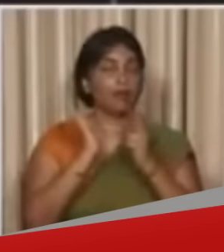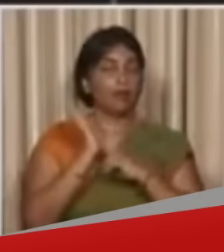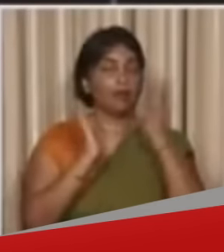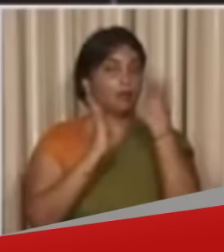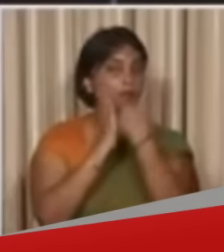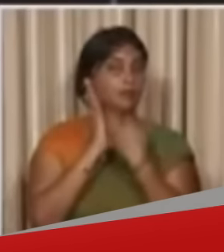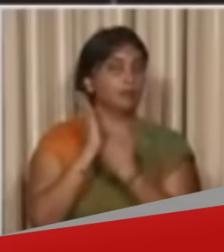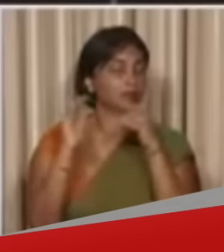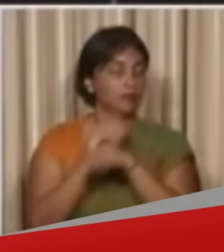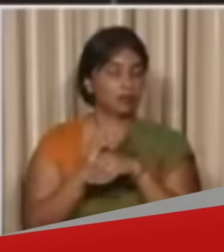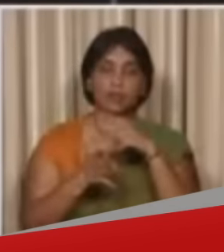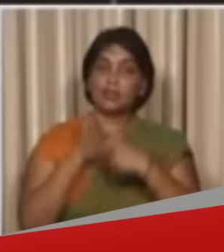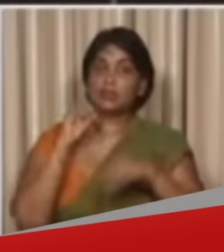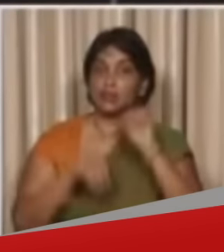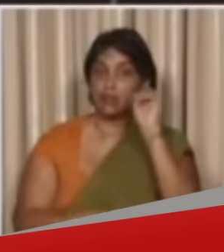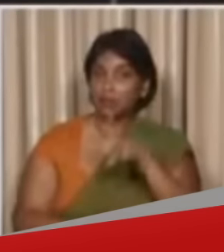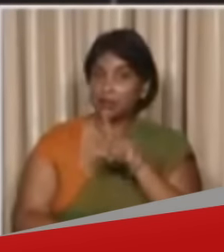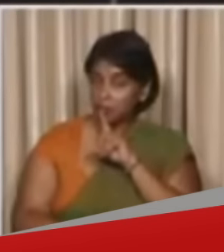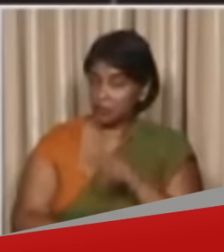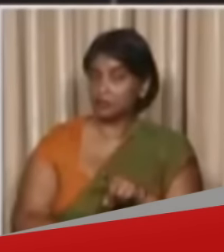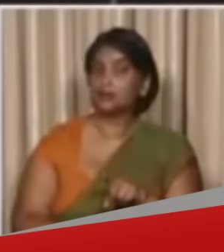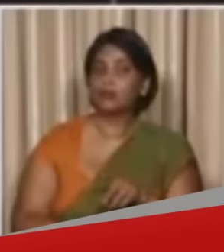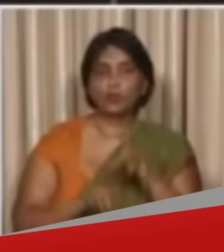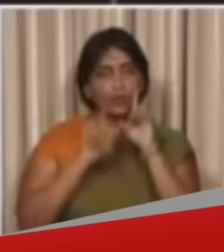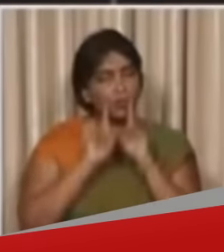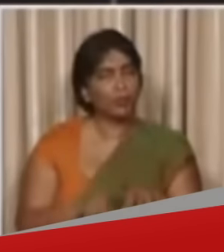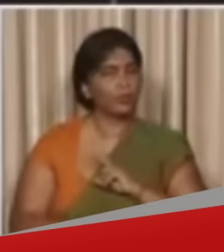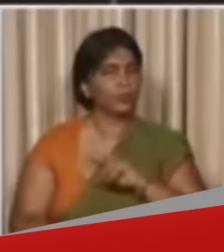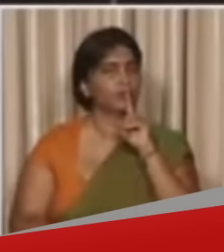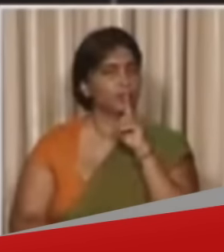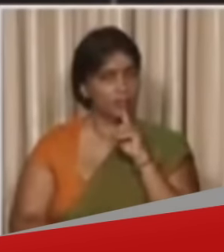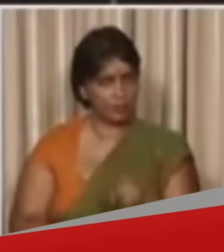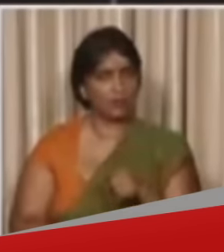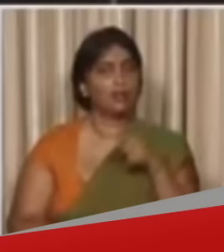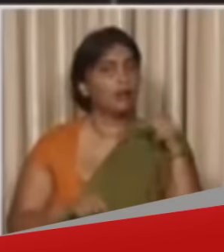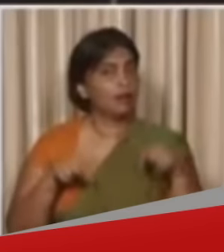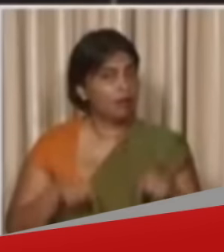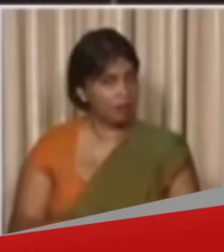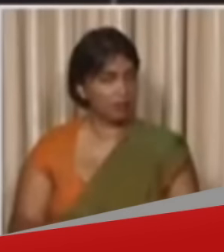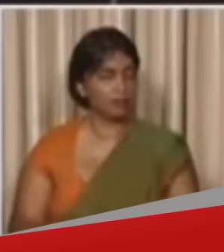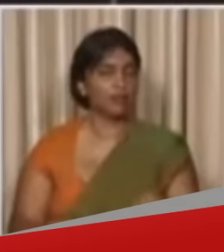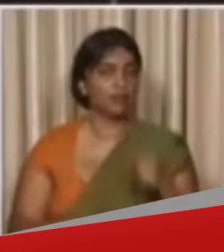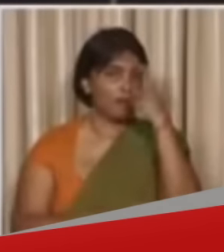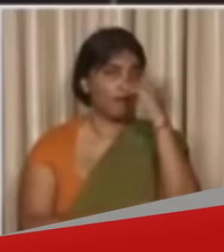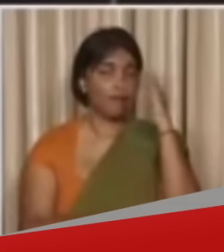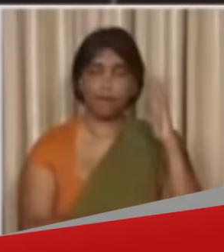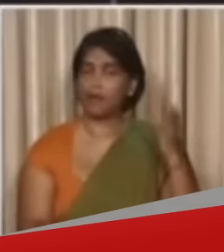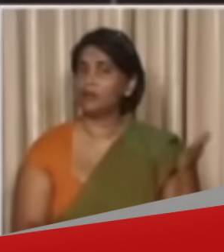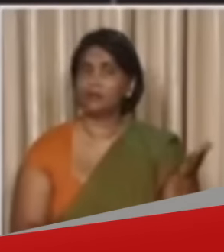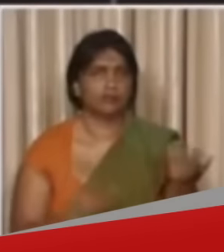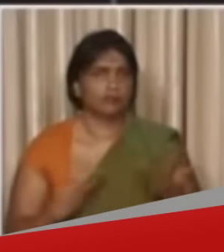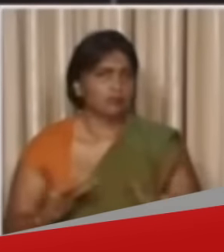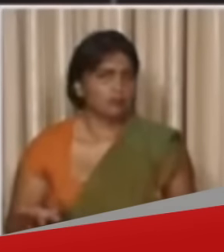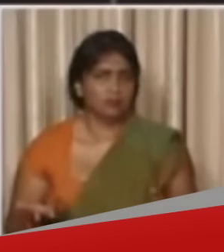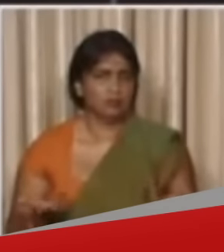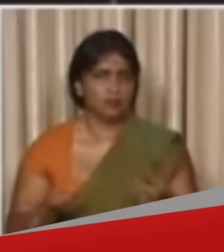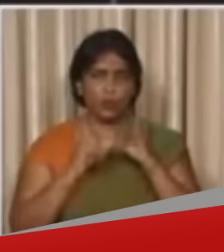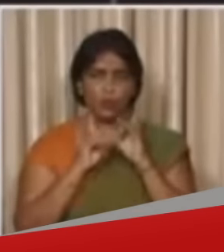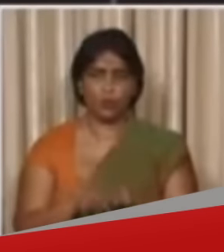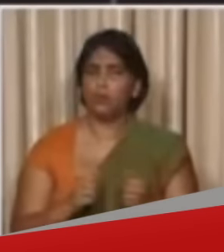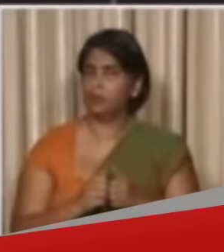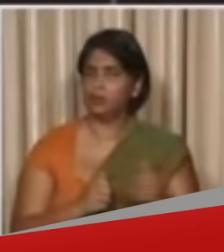පක්ෂයට ඡන්දයක් දෙන්න කියන තරම්, එහෙම කියන්න තරම් අදගර අගරදු ගුරුතුමා මන් දන්නේ ඇයි මේ තත්ත්වයට පත් වුණේ